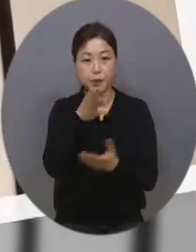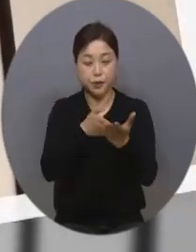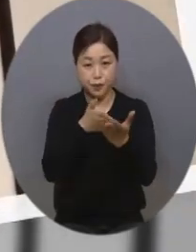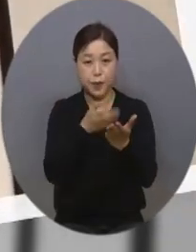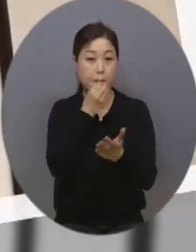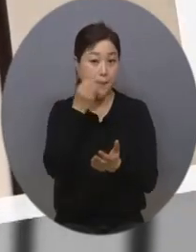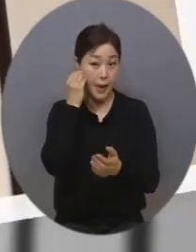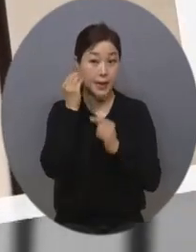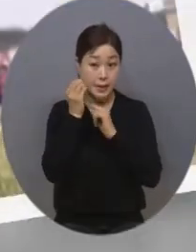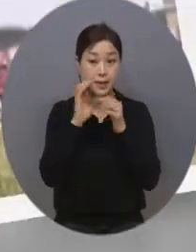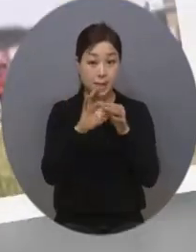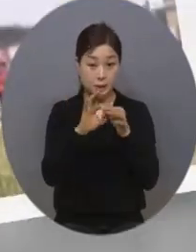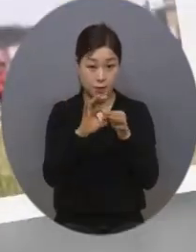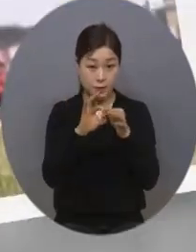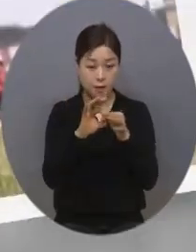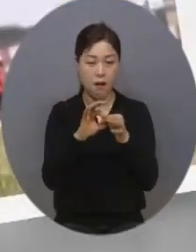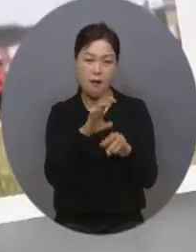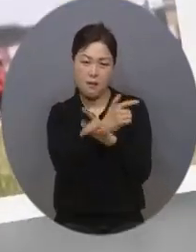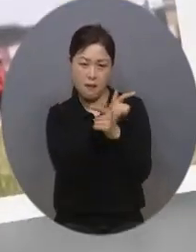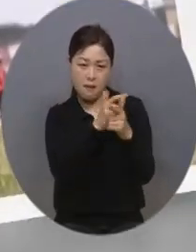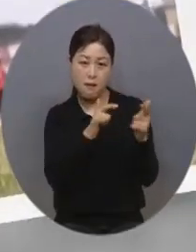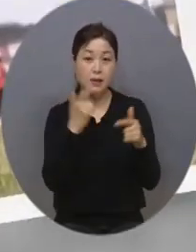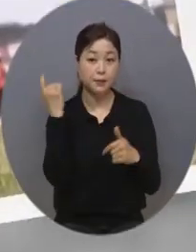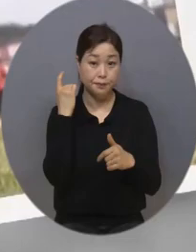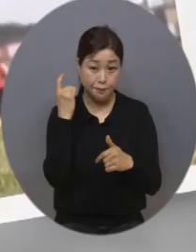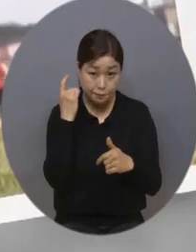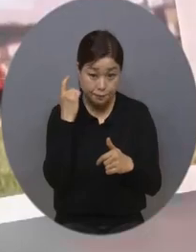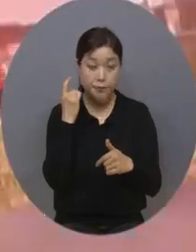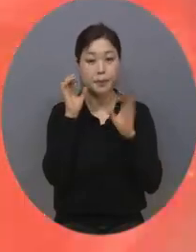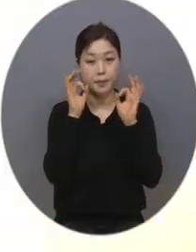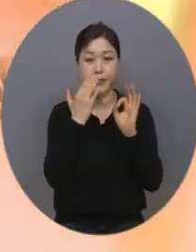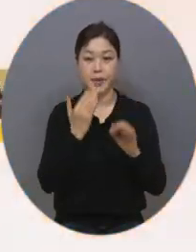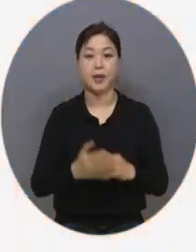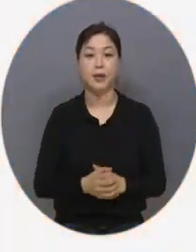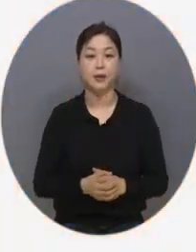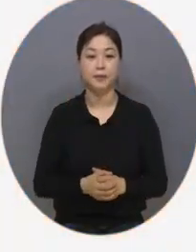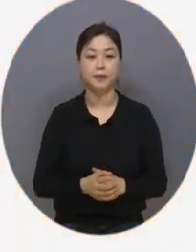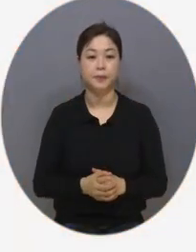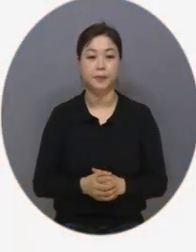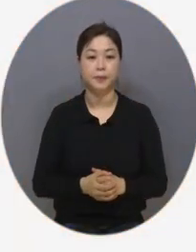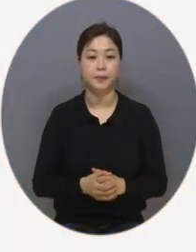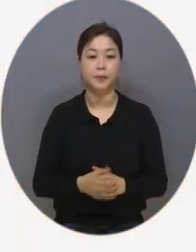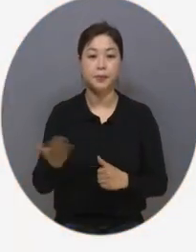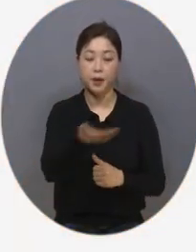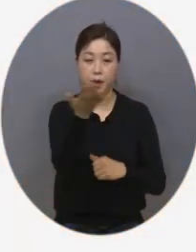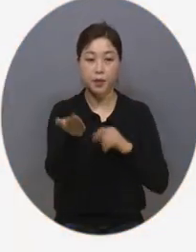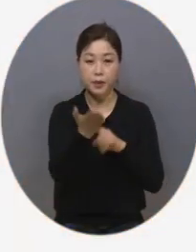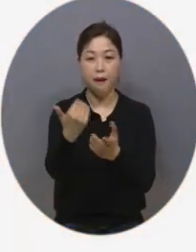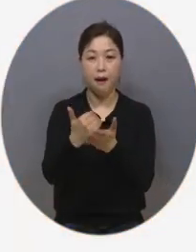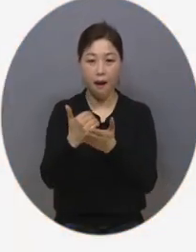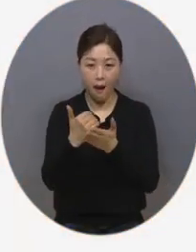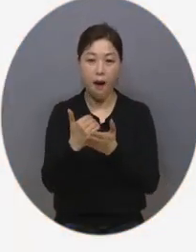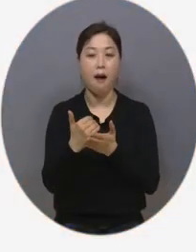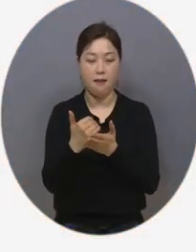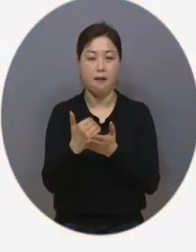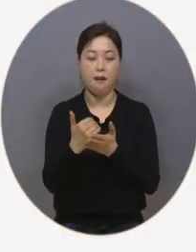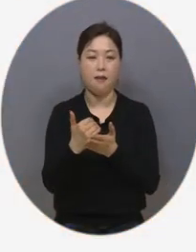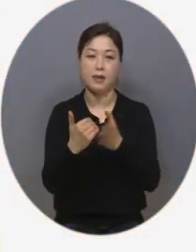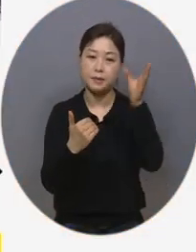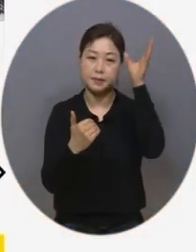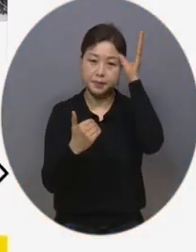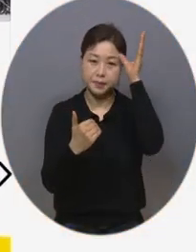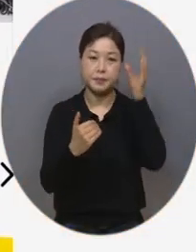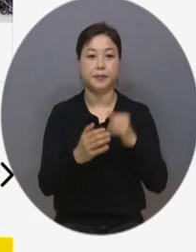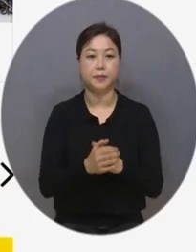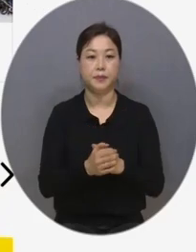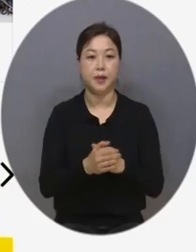웰페어뉴스 홈페이지를 통해 보다 다양한 소식을 접할 수 있습니다. 시청자 여러분의 제보를 기다립니다. 웰페어뉴스